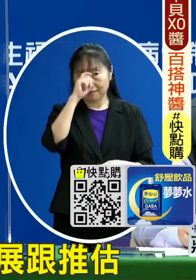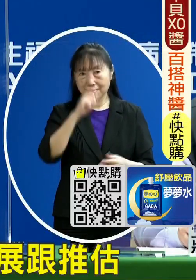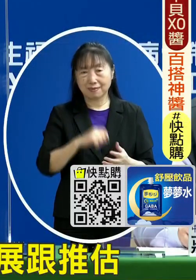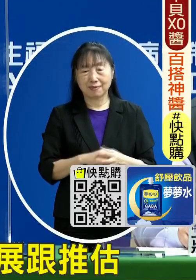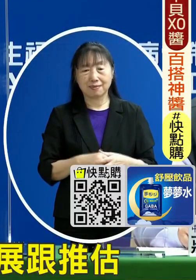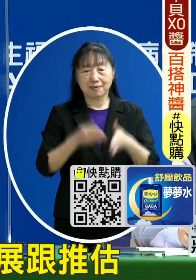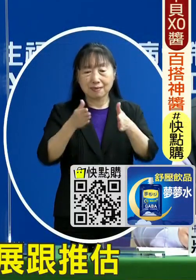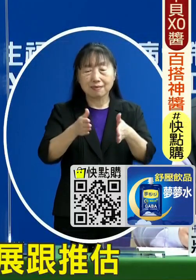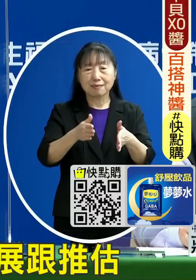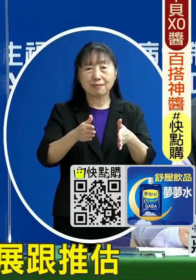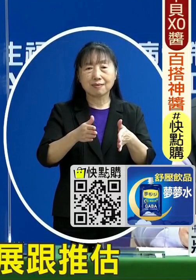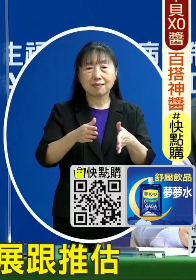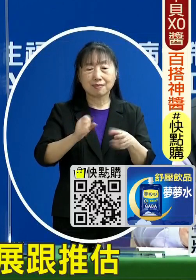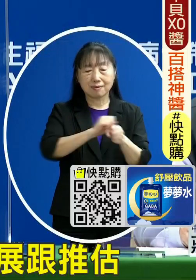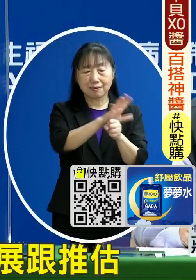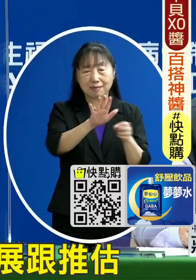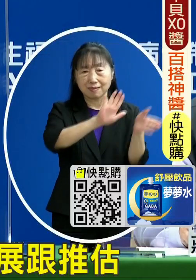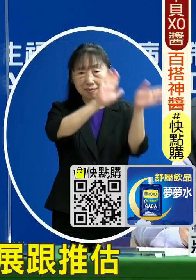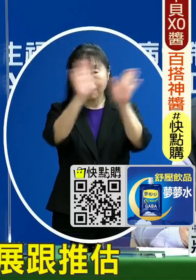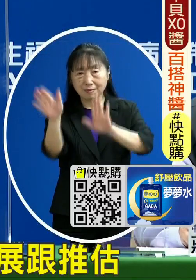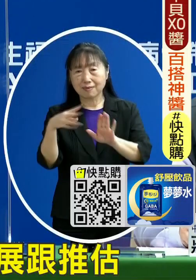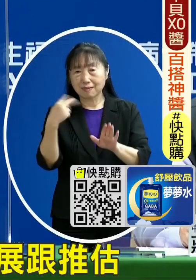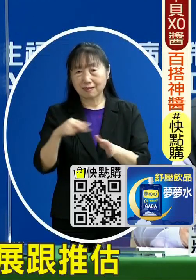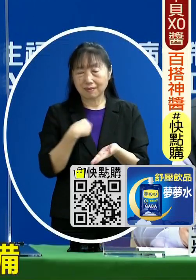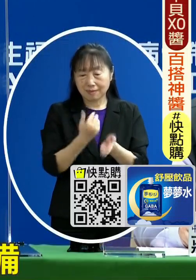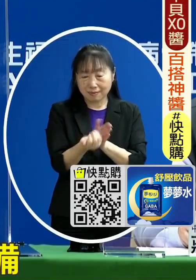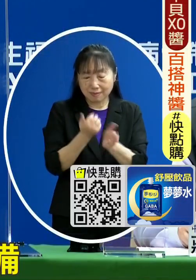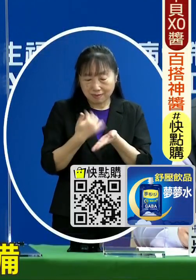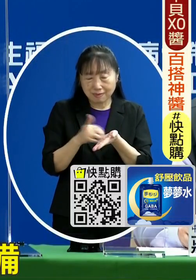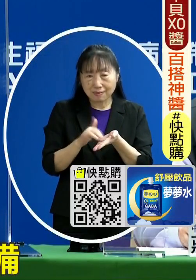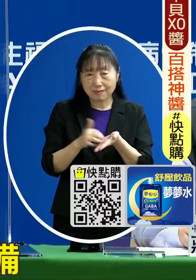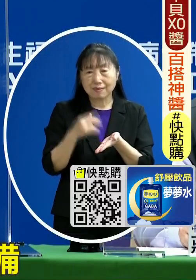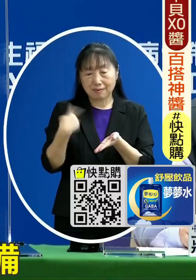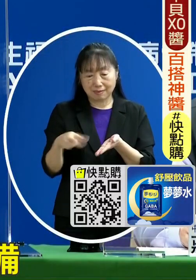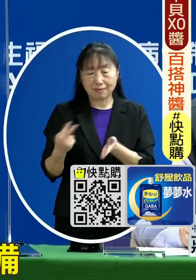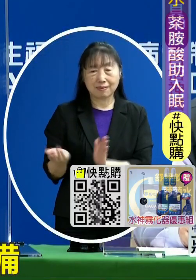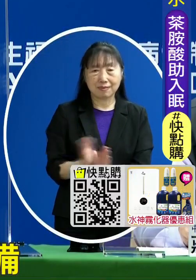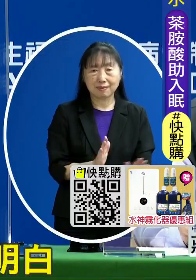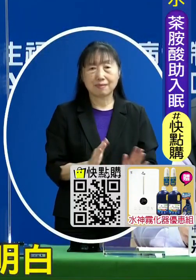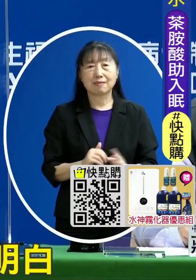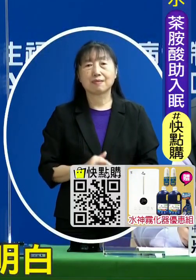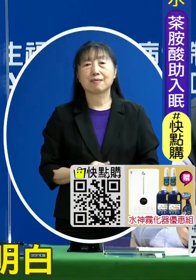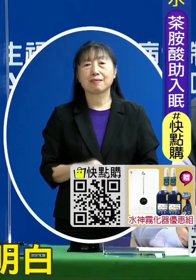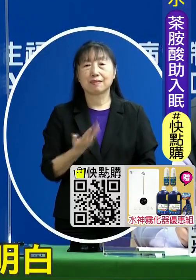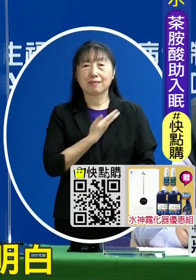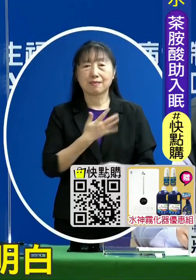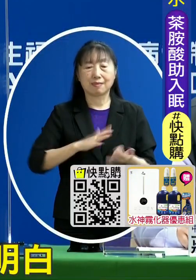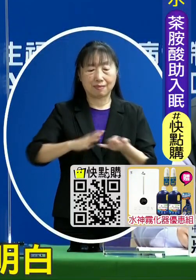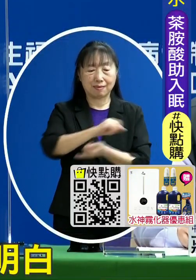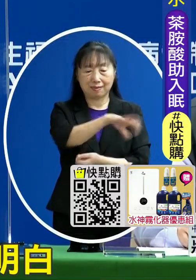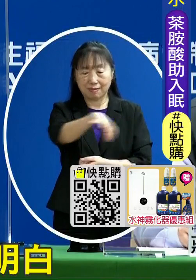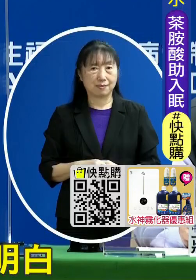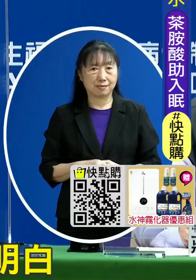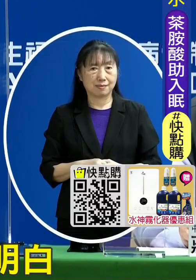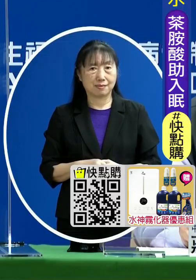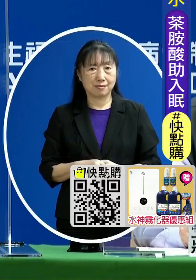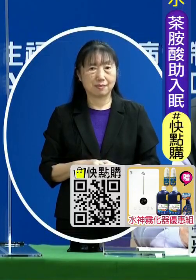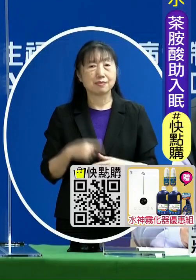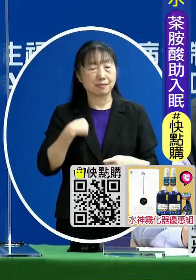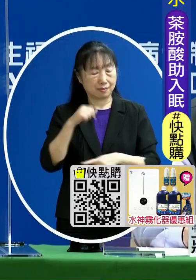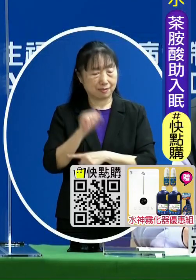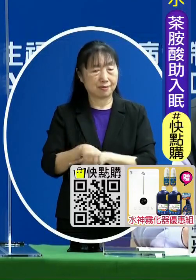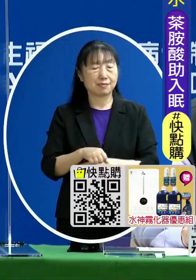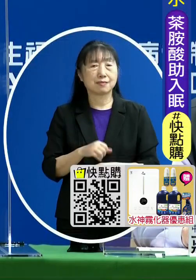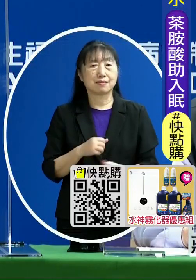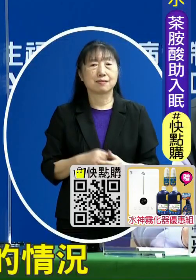够对整体疫情的一个发展跟推估跟我们相关的一个准备能够让县市政府更明白，那我们也同